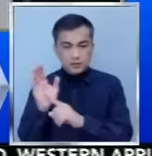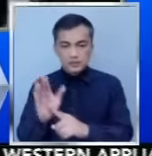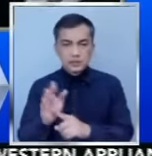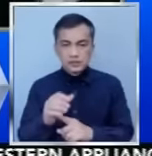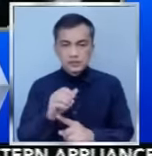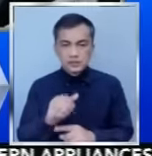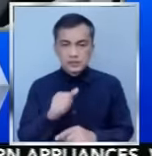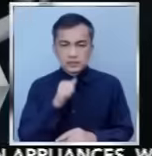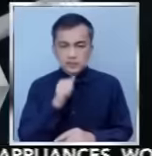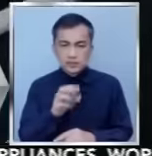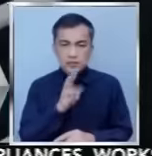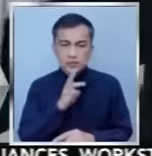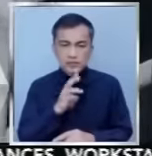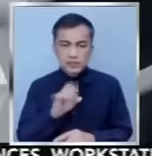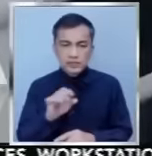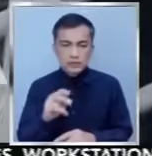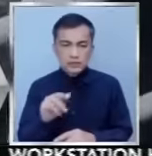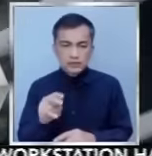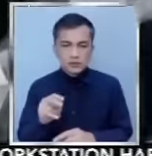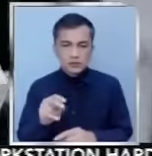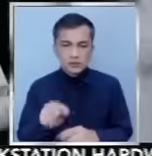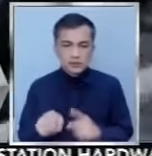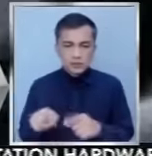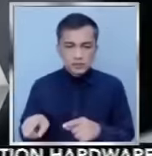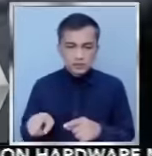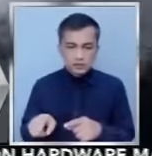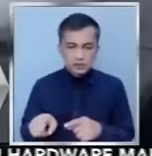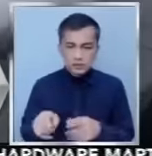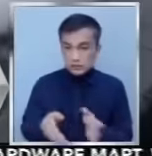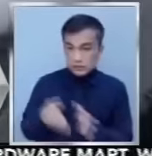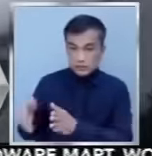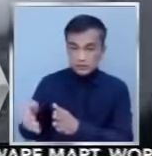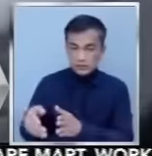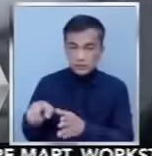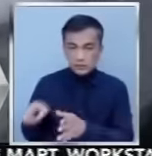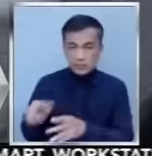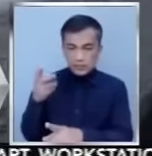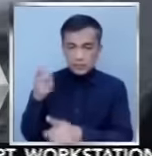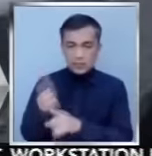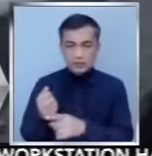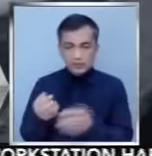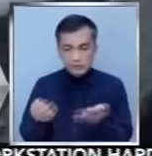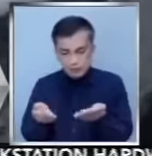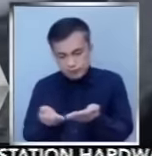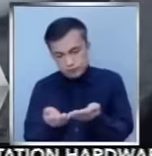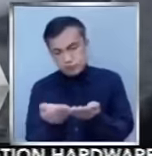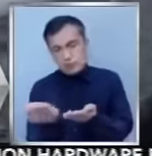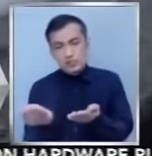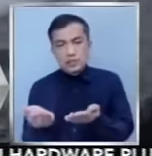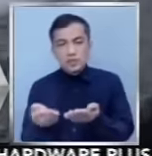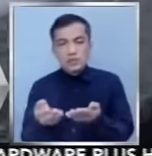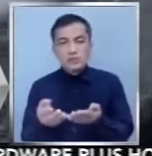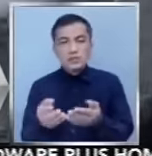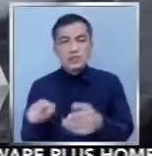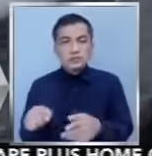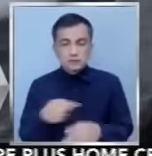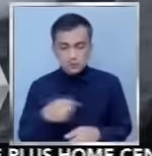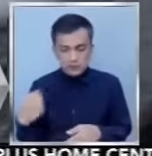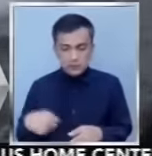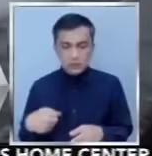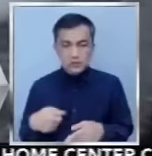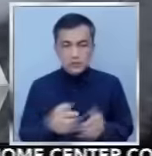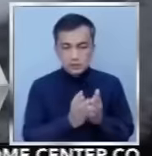Hindi ito damage na epekto ng water cannon ito yyung Epekto nung tumama yyung Chinese Militia vessel